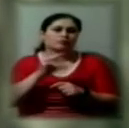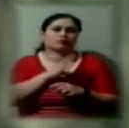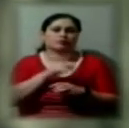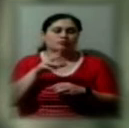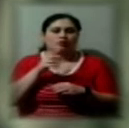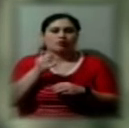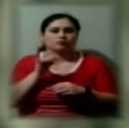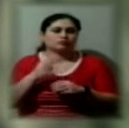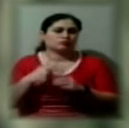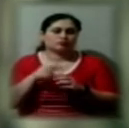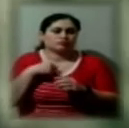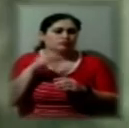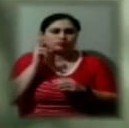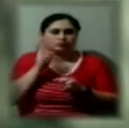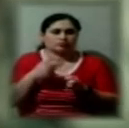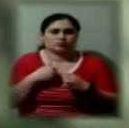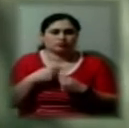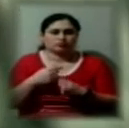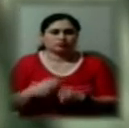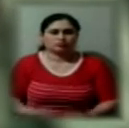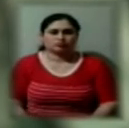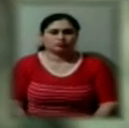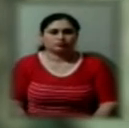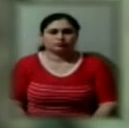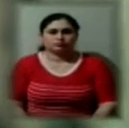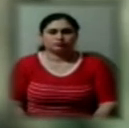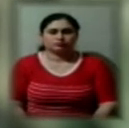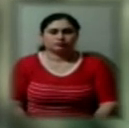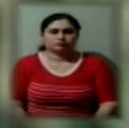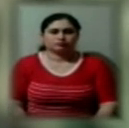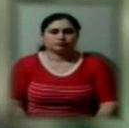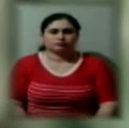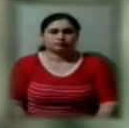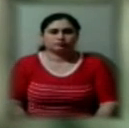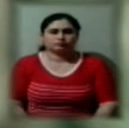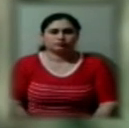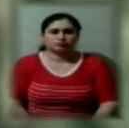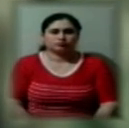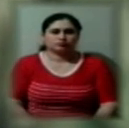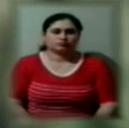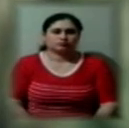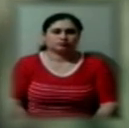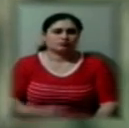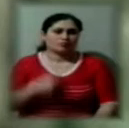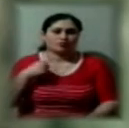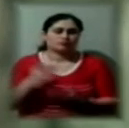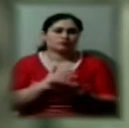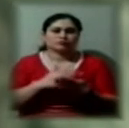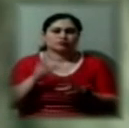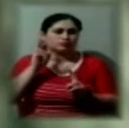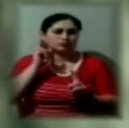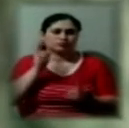Катей, Царство Небесное, все. Ну, я ее абсолютно не знал, ну, как другие. Другие ее